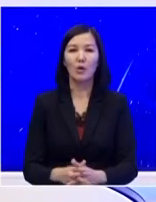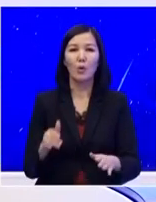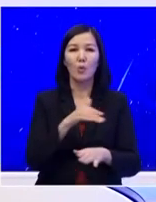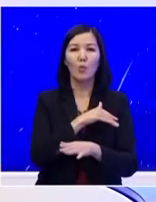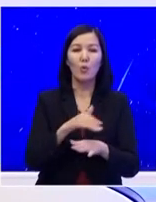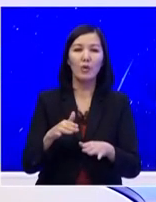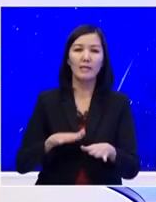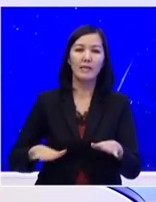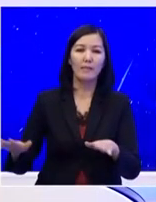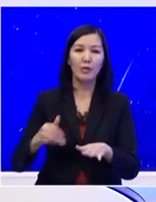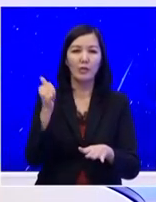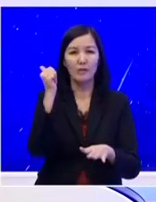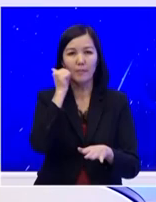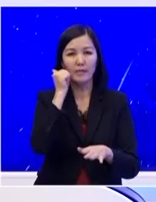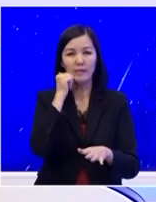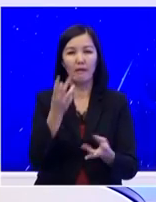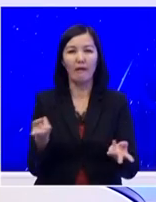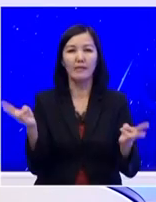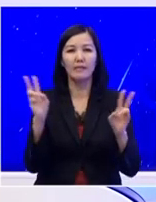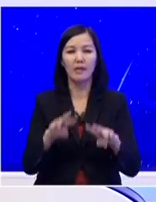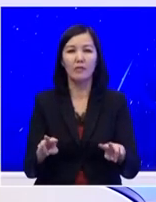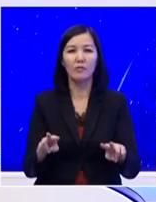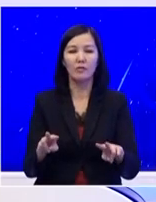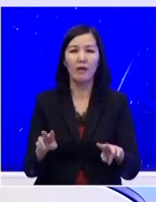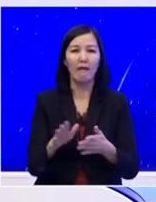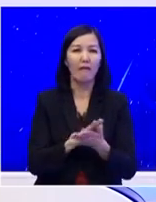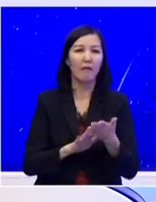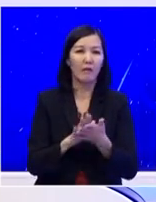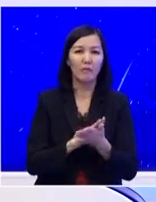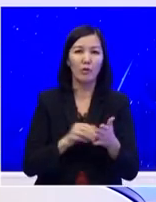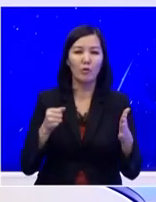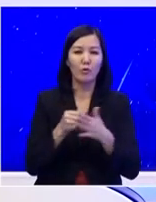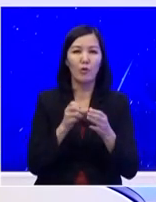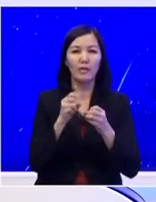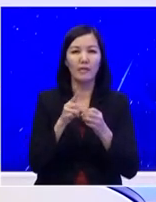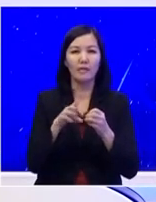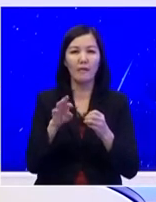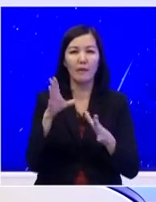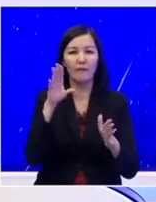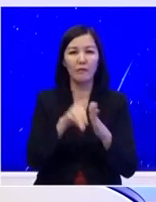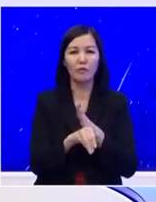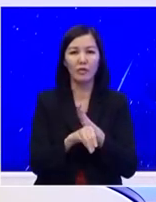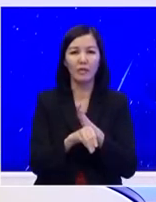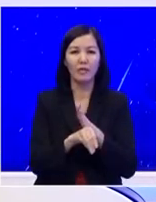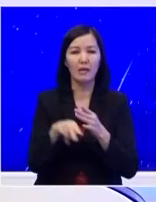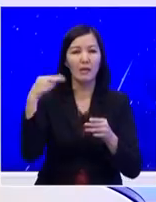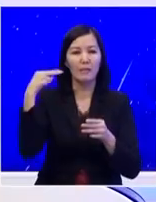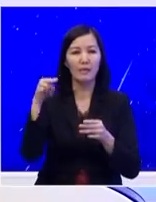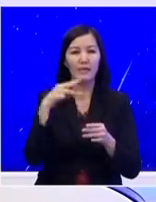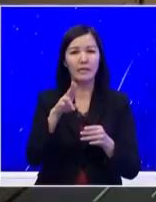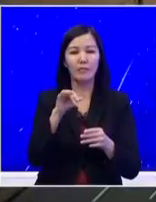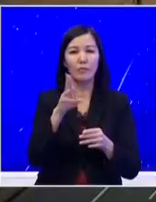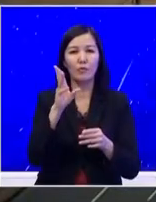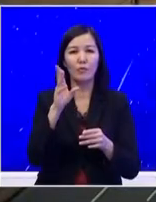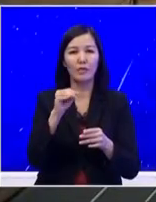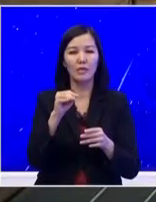Улицы и площади Москвы останутся пустынными по меньшей мере до 11 мая включительно. Именно до этой даты президент России Владимир